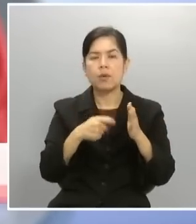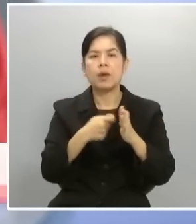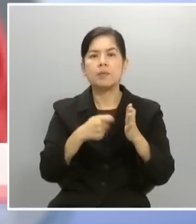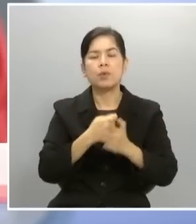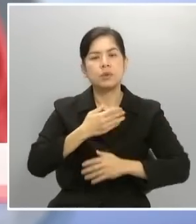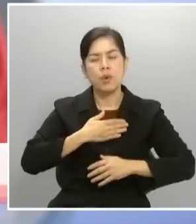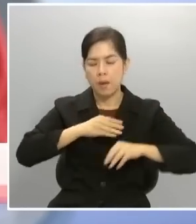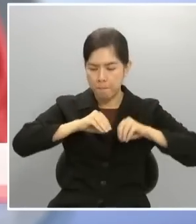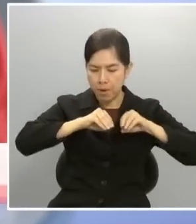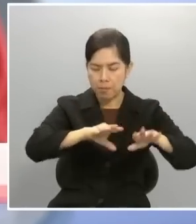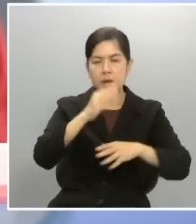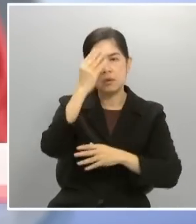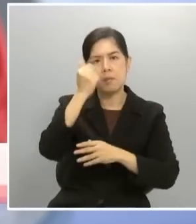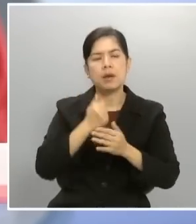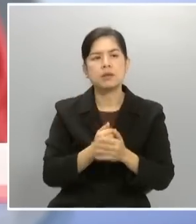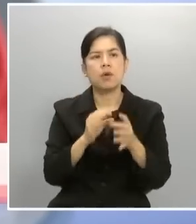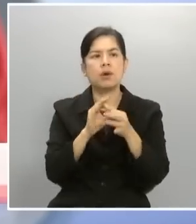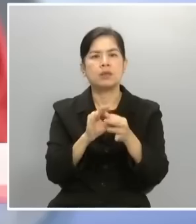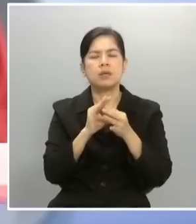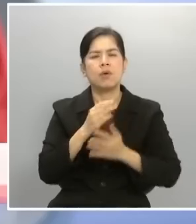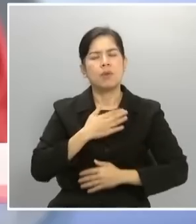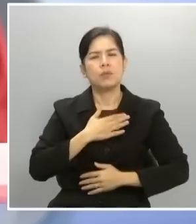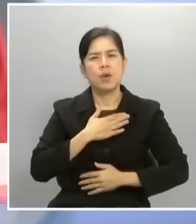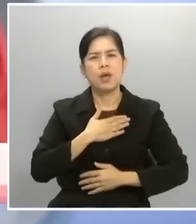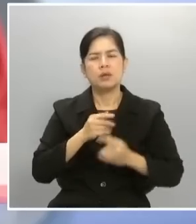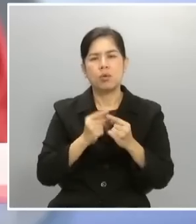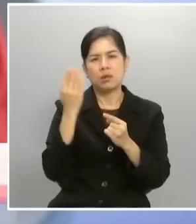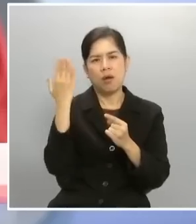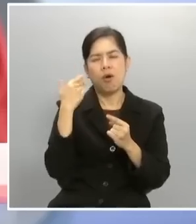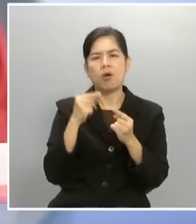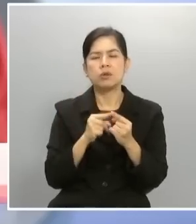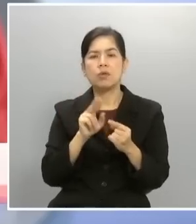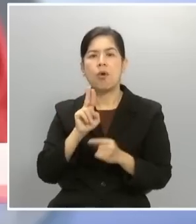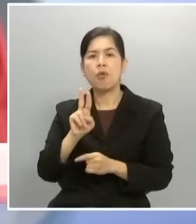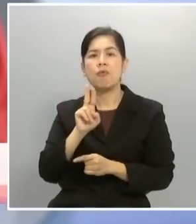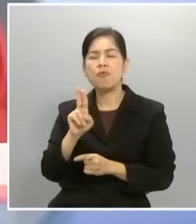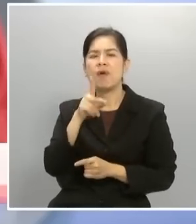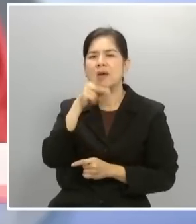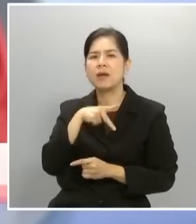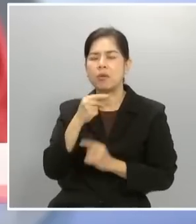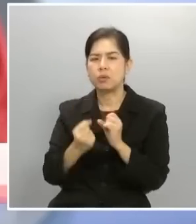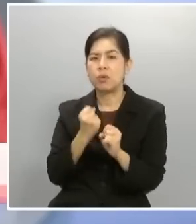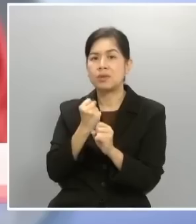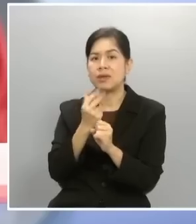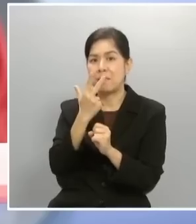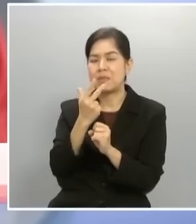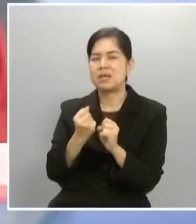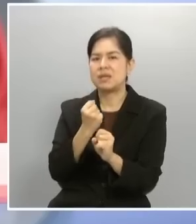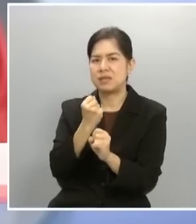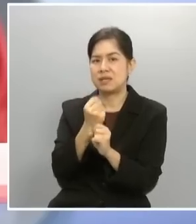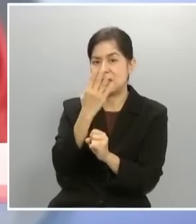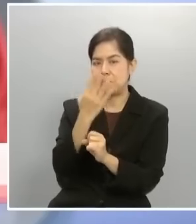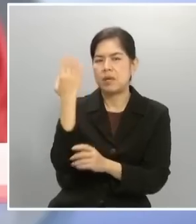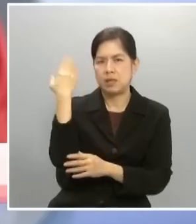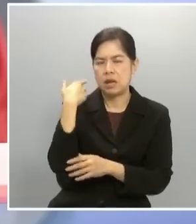เพราะมันเป็นเรื่องของสิ่งที่ตัวเธอเองเคยถูกกระทำมาเมื่อ 3-4ปีก่อนเธอบอกว่าครั้งนึง